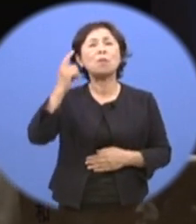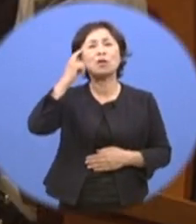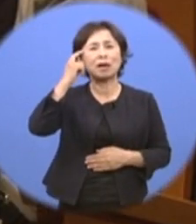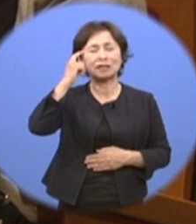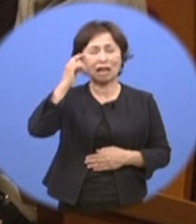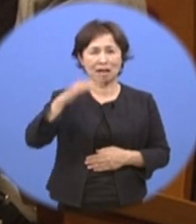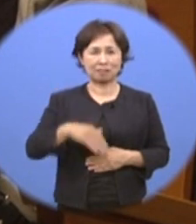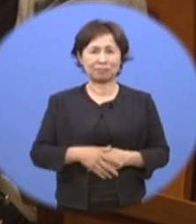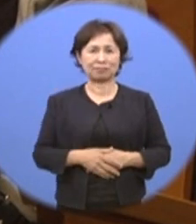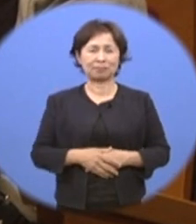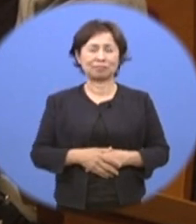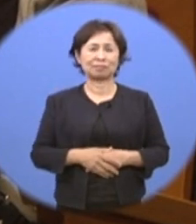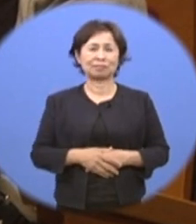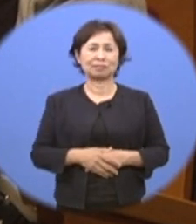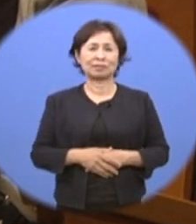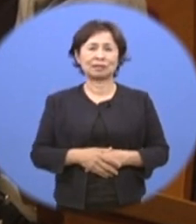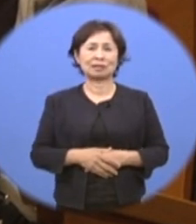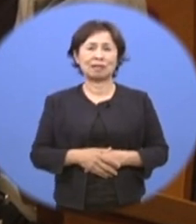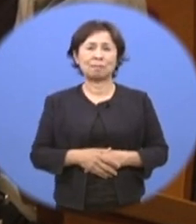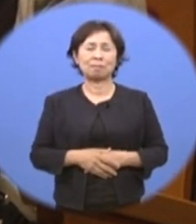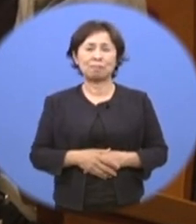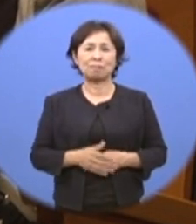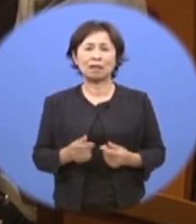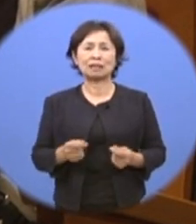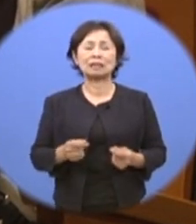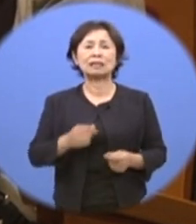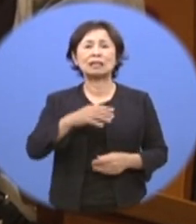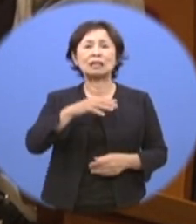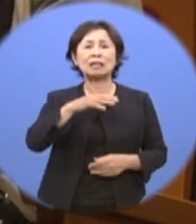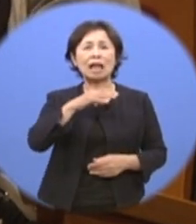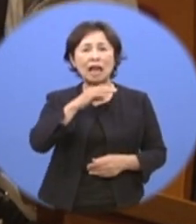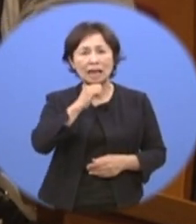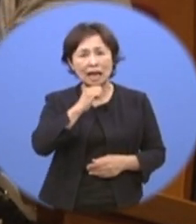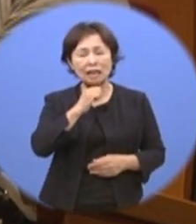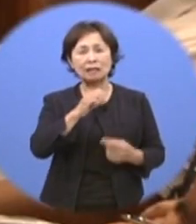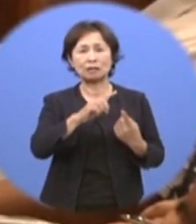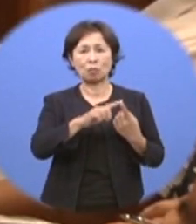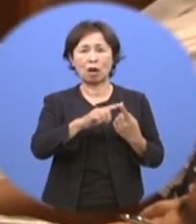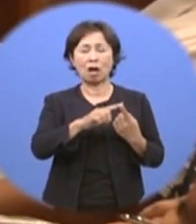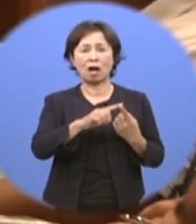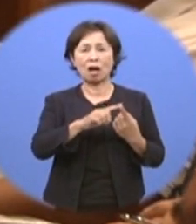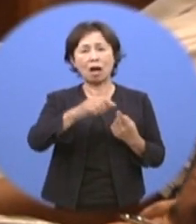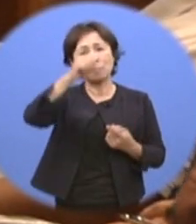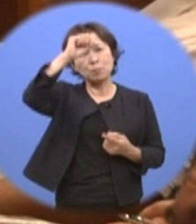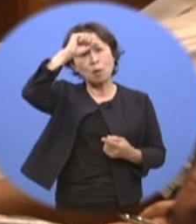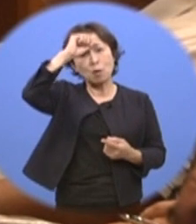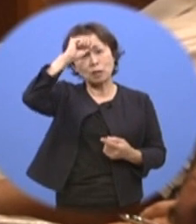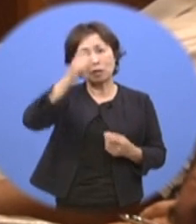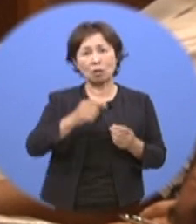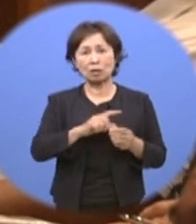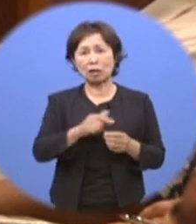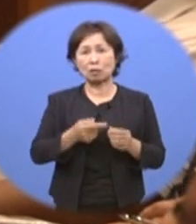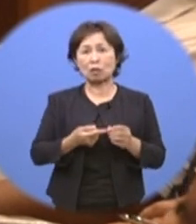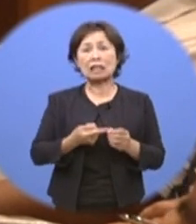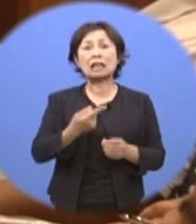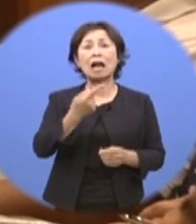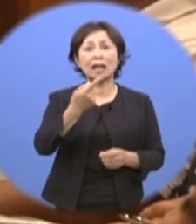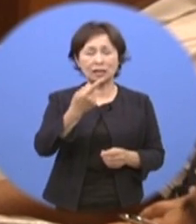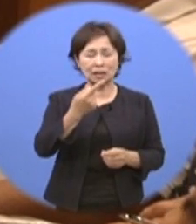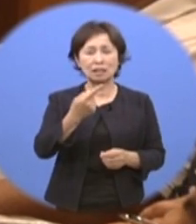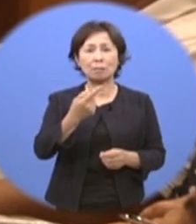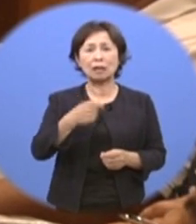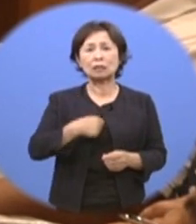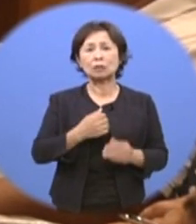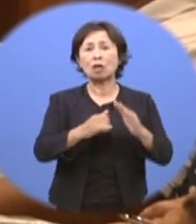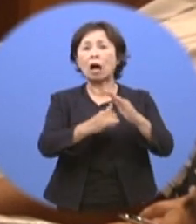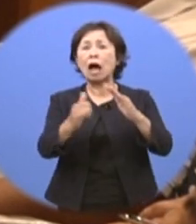いました。やっぱりある年齢とか、あるいは病気を契機にしたときに、その家族に